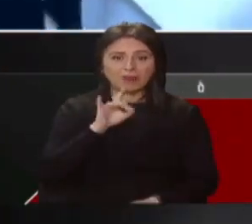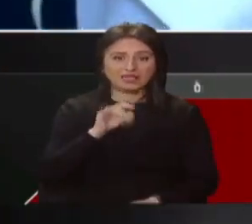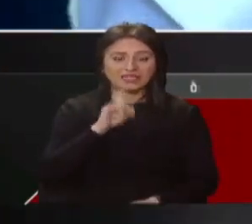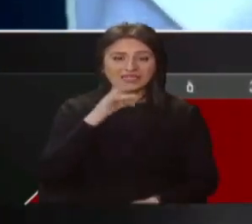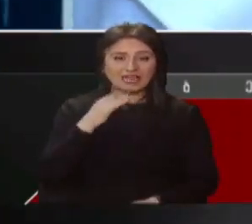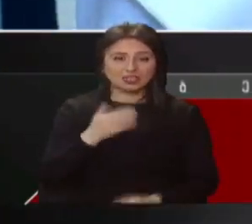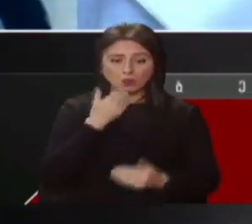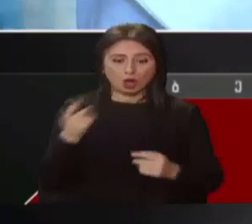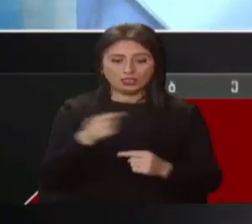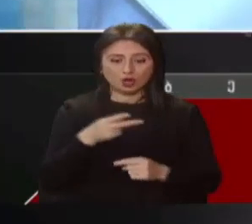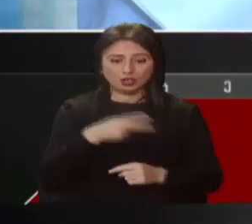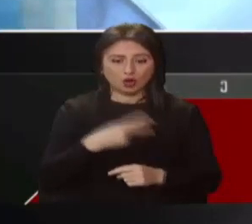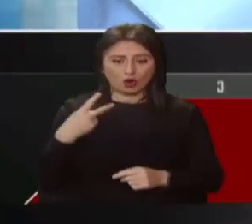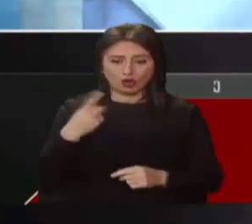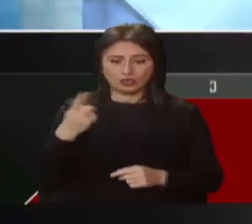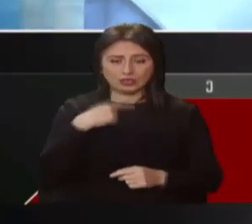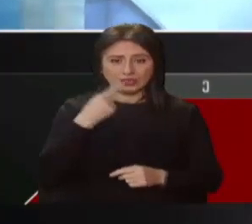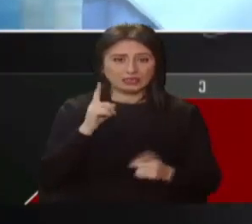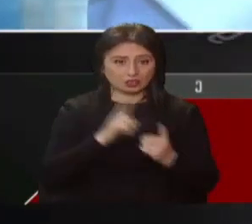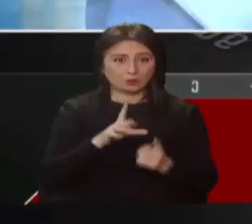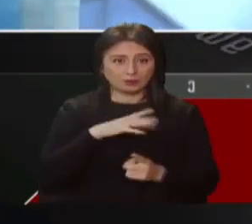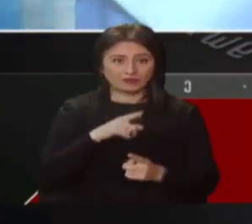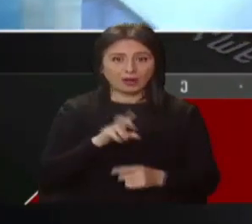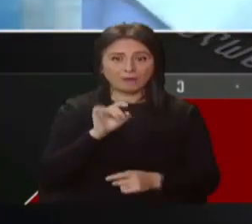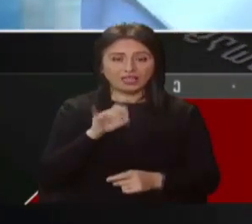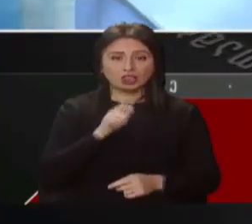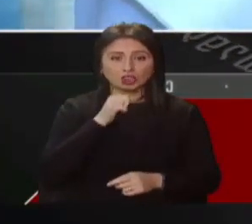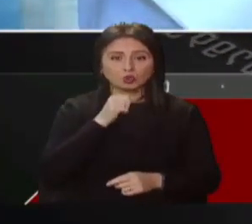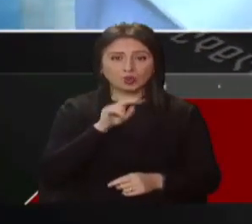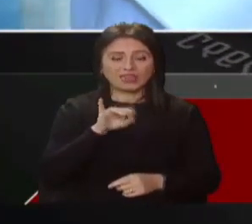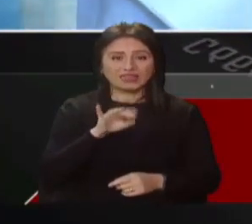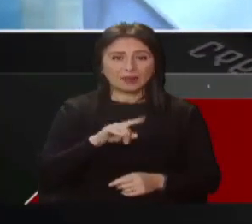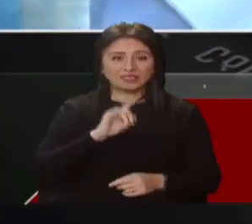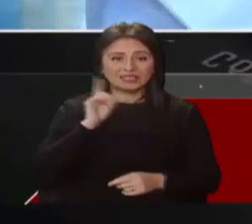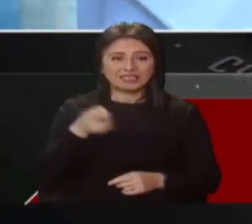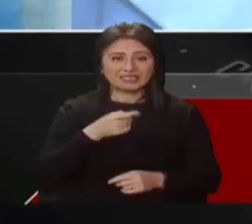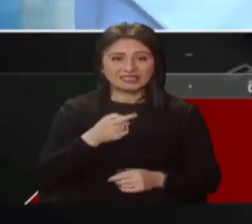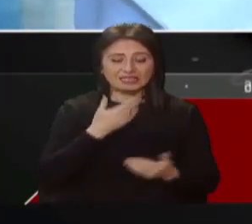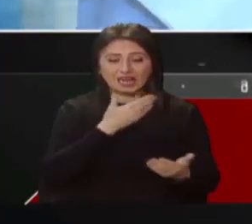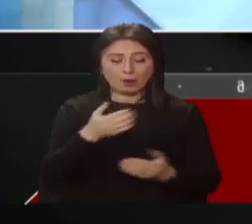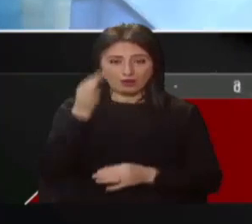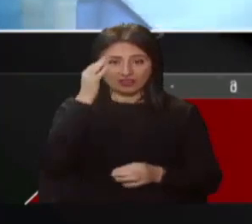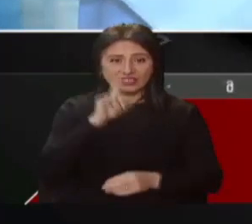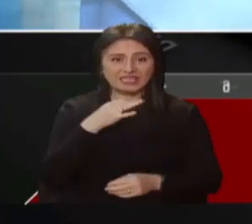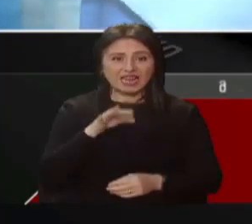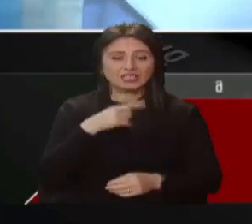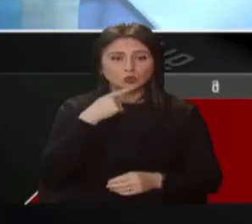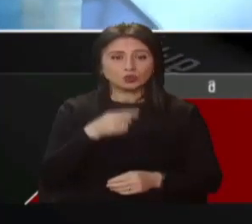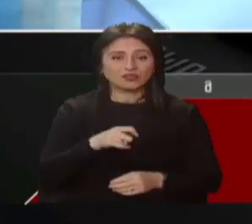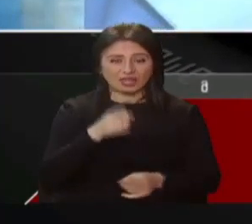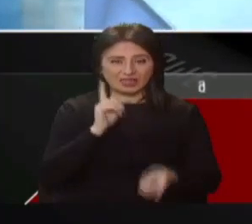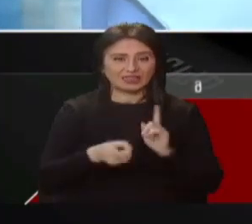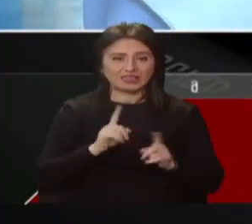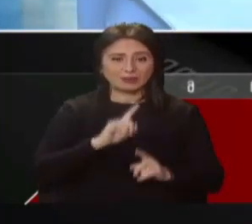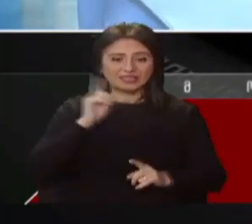ზელენსკი ბოლოს ერთმანეთს 2021 წელს შეხვდნენ. ბაიდენმა ჟურნალ ტაიმსის წლის გამოკითხვა გაიხსენა და ზელენსკის უთხრა, რომ ის